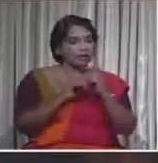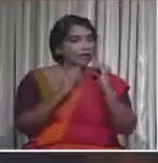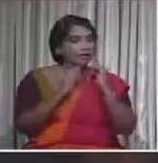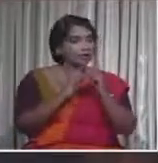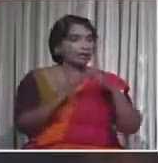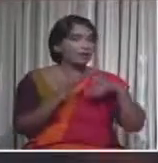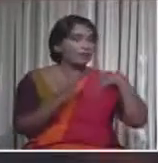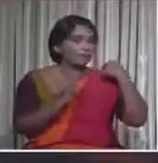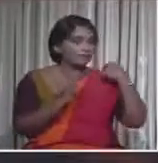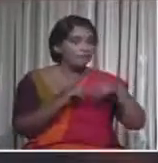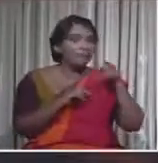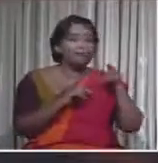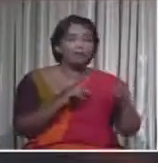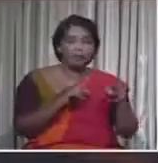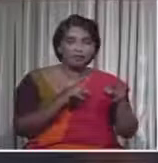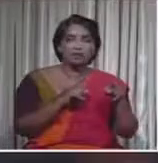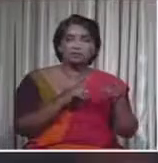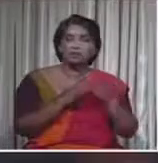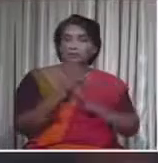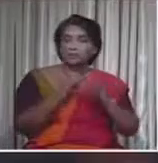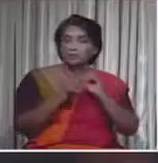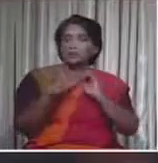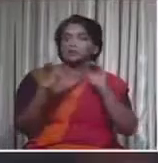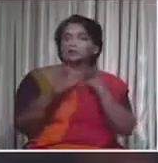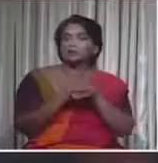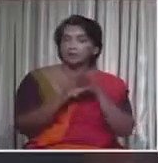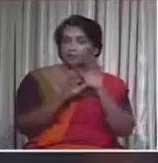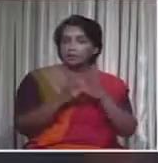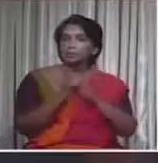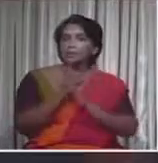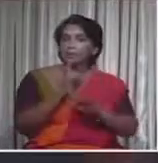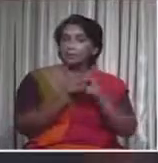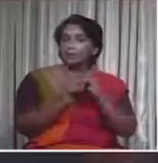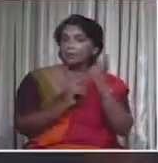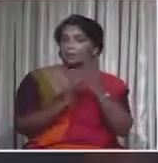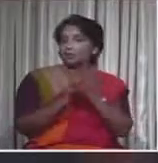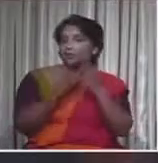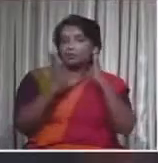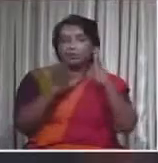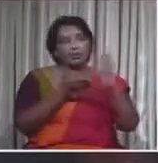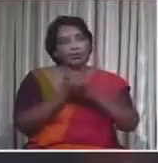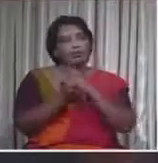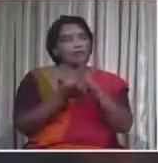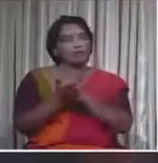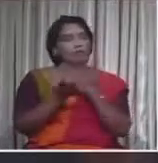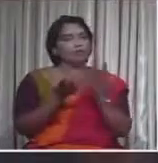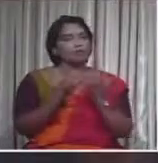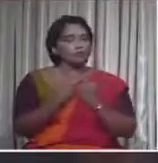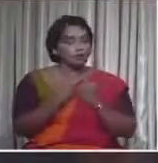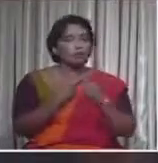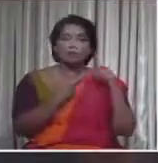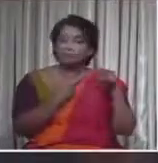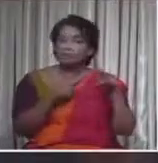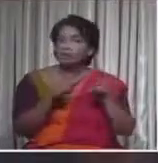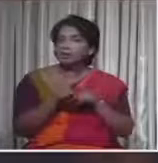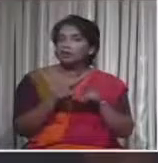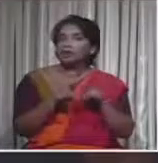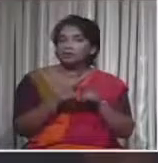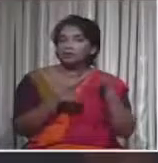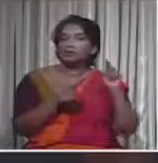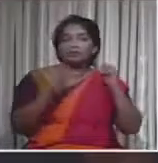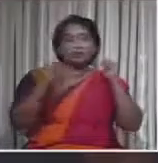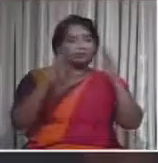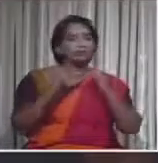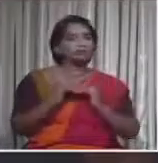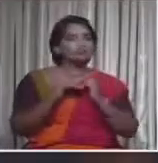මූලික අමාත්‍යාංශය බවට පත් කරලා අමාත්‍යාංශ ගණනාවක සහයෝගය ගන්න අවශ්‍ය වෙනවා. එහෙම වුණොත් තමයි මේට තිරසාර